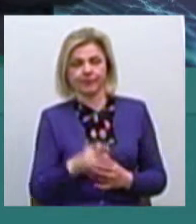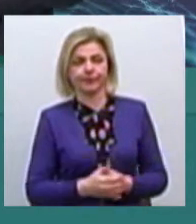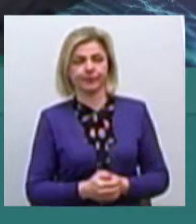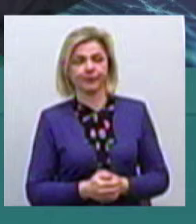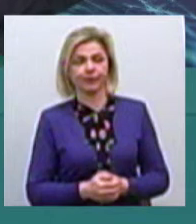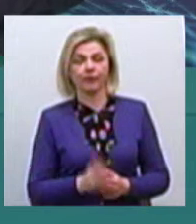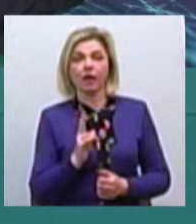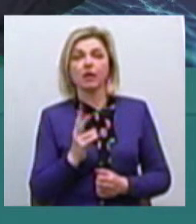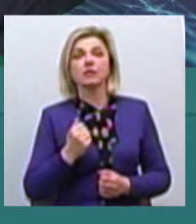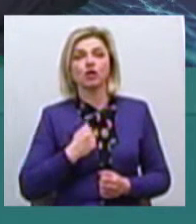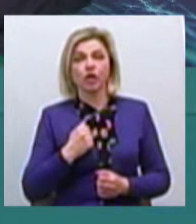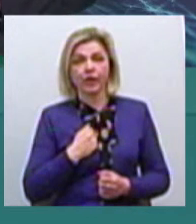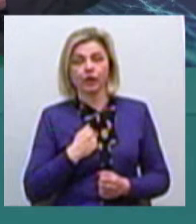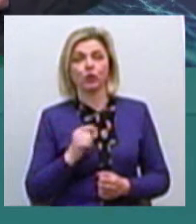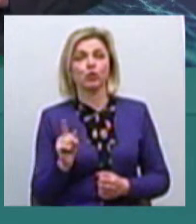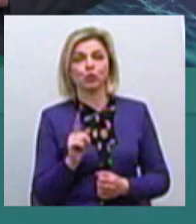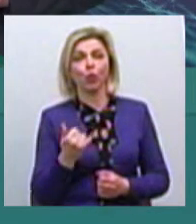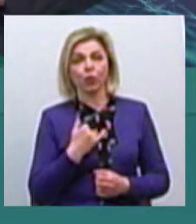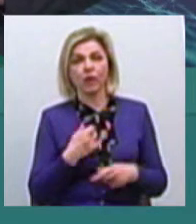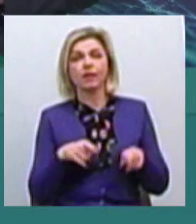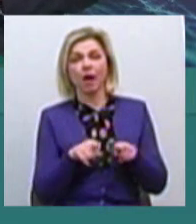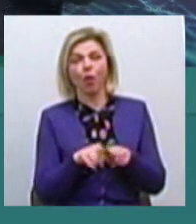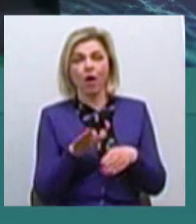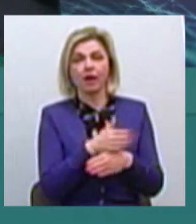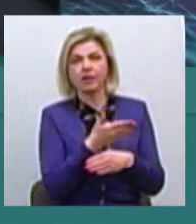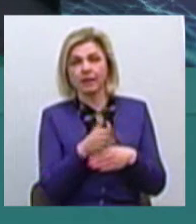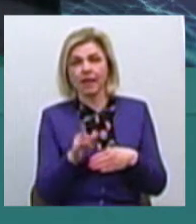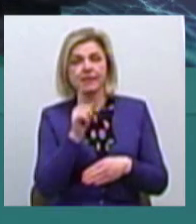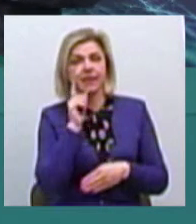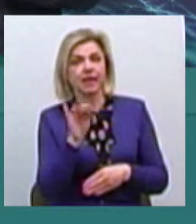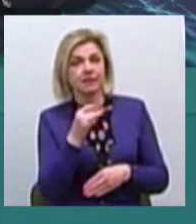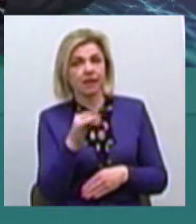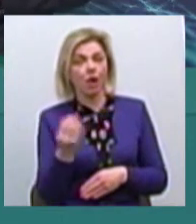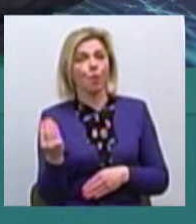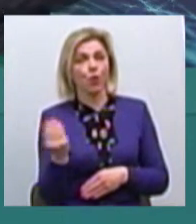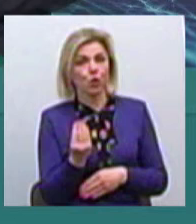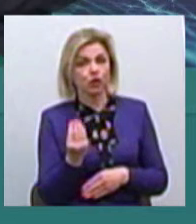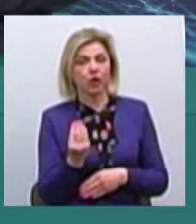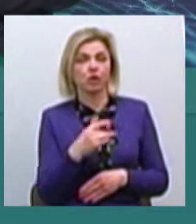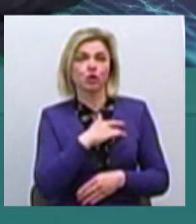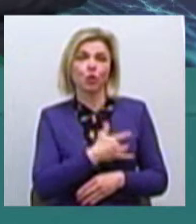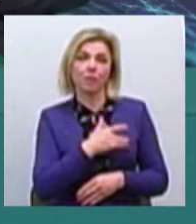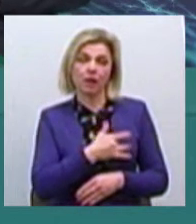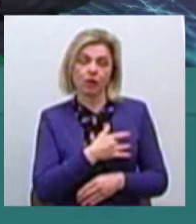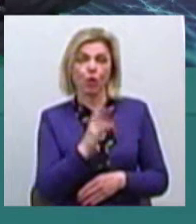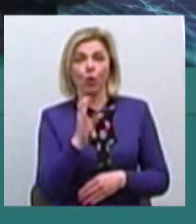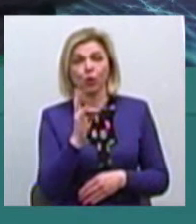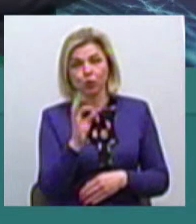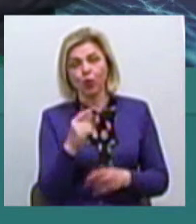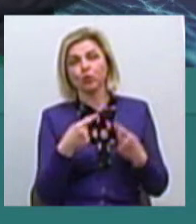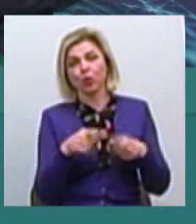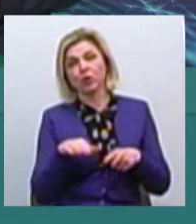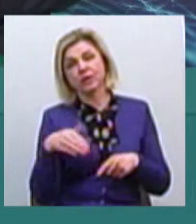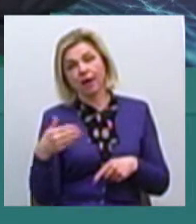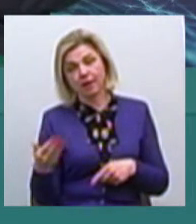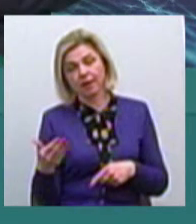К сожалению, то, что снова-таки у нас такое разделение Зеленский-Порошенко подвергает сомнению, но с другой стороны, снова-таки я хотел бы